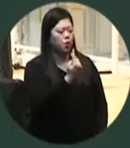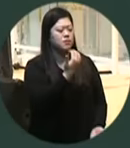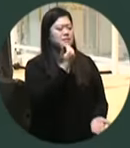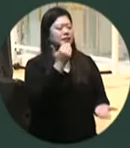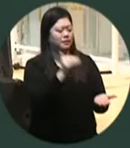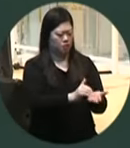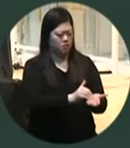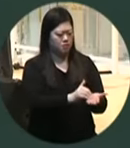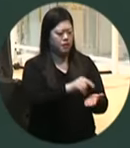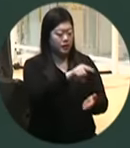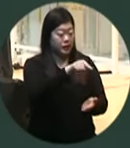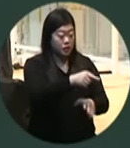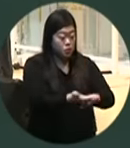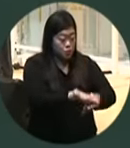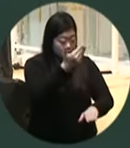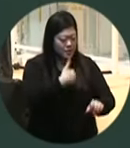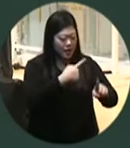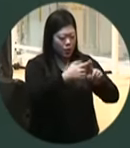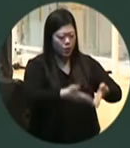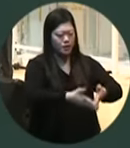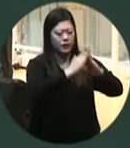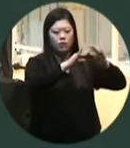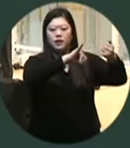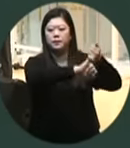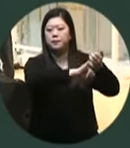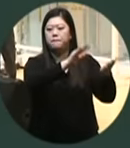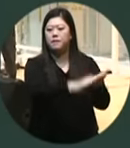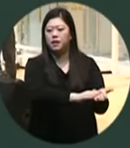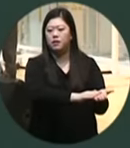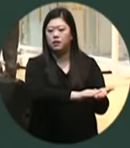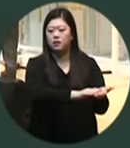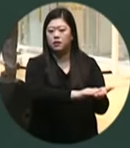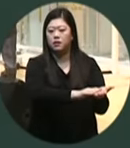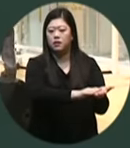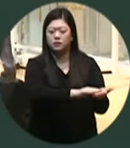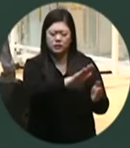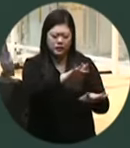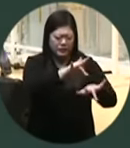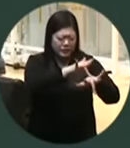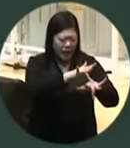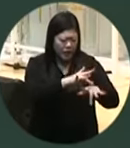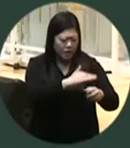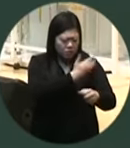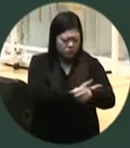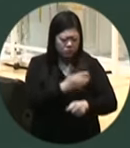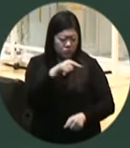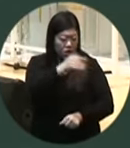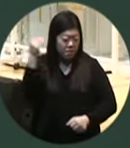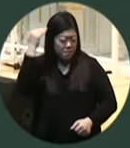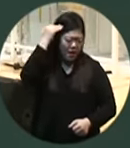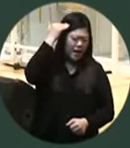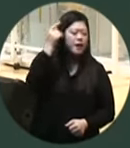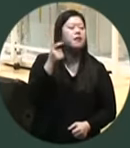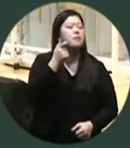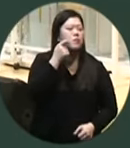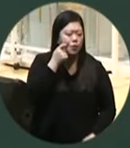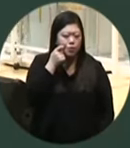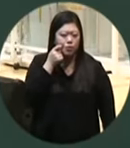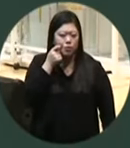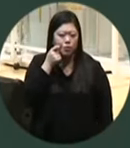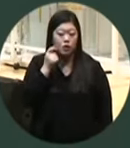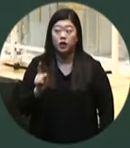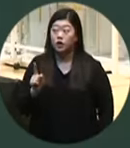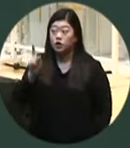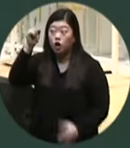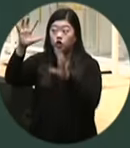And you are Peter, upon this rock I will build my church. 이 음부의 권세가 너를 이기지 못할 것이다. The gates of Hades will not be able to overcome you. 천국